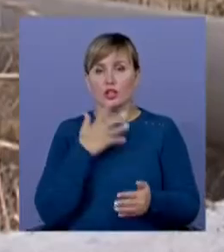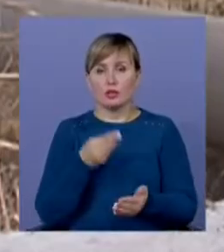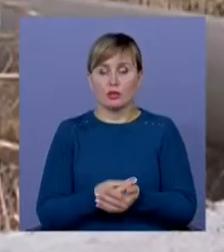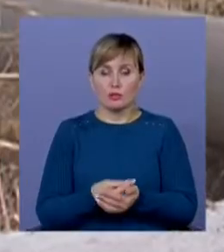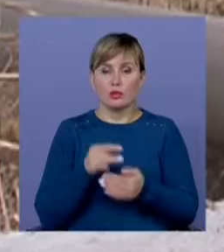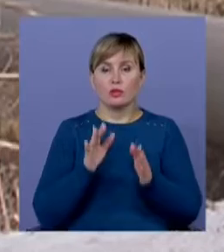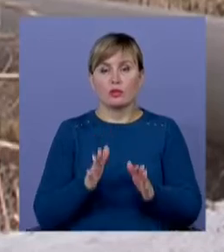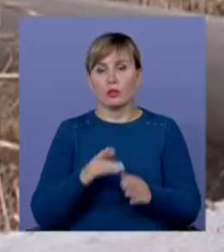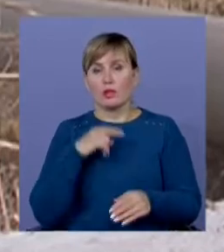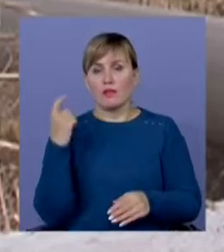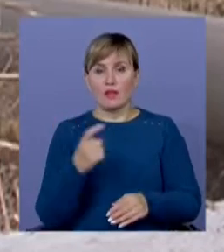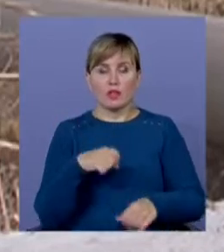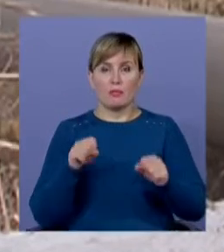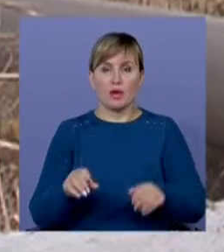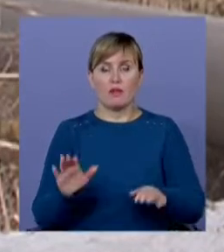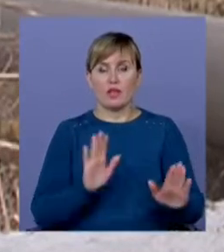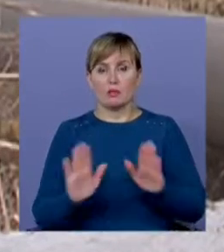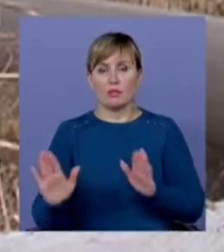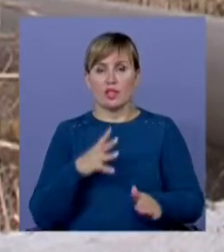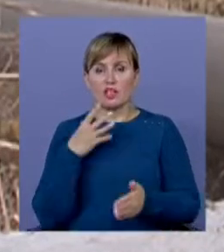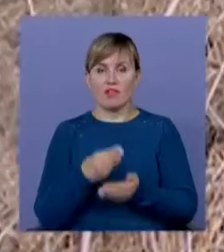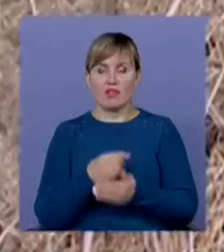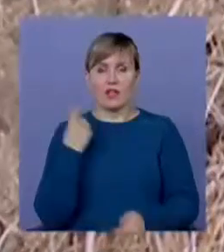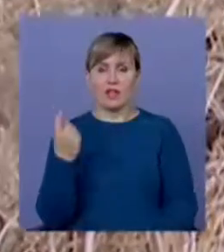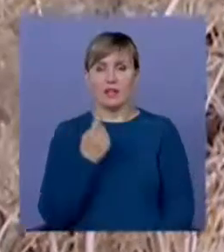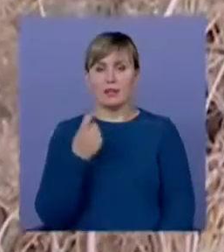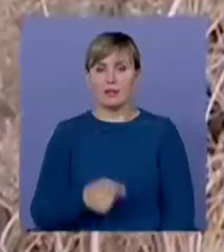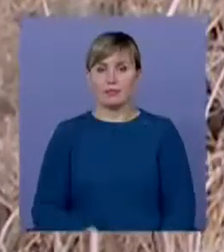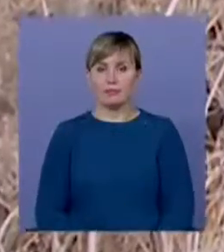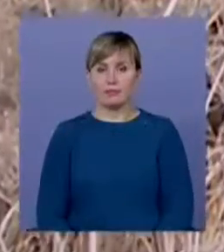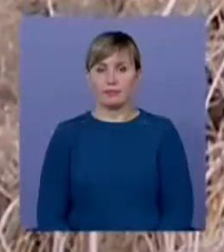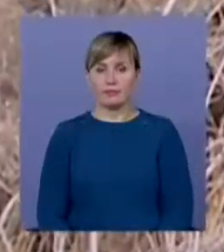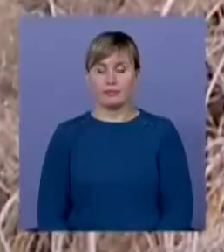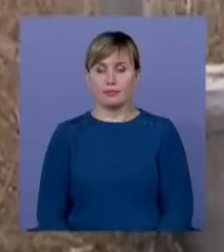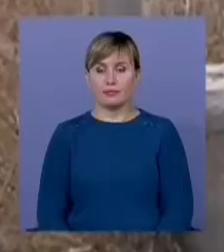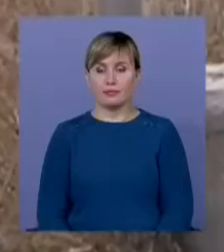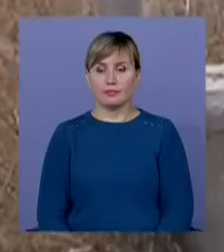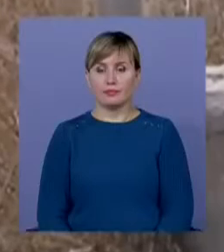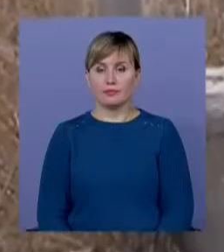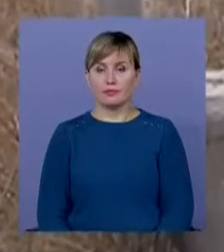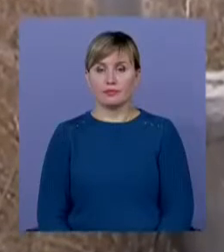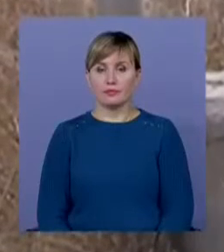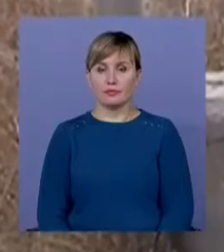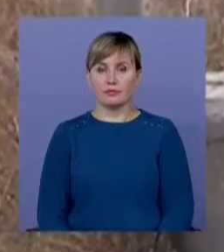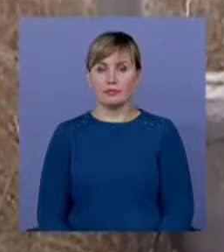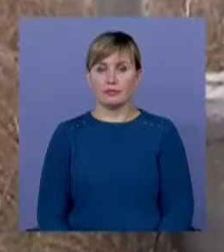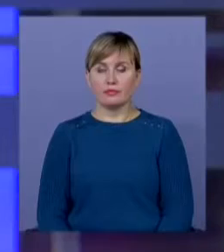собственность. И только владелец вправе распоряжаться своим владением. Жанна Тайтенова, Асет Кундакпаев, телеканал Алматы.